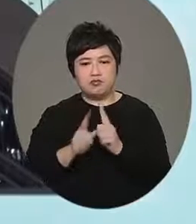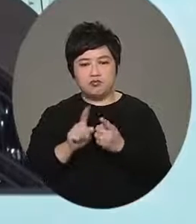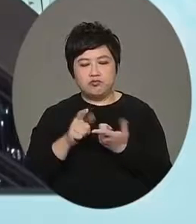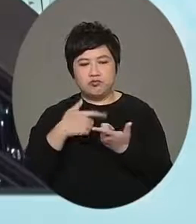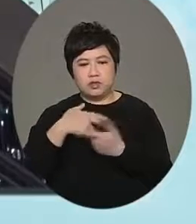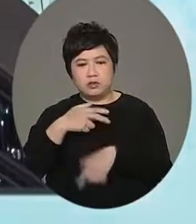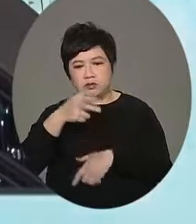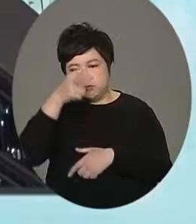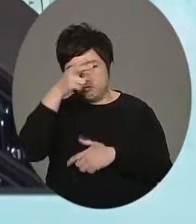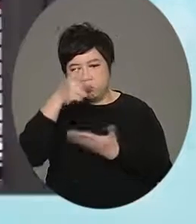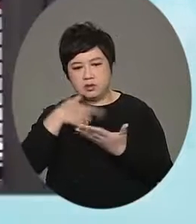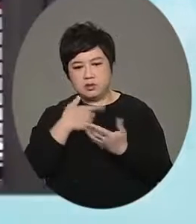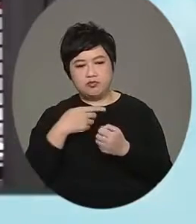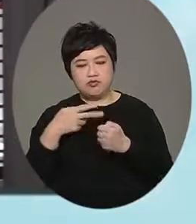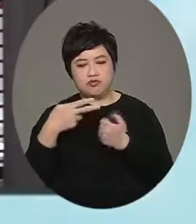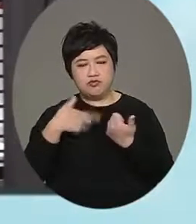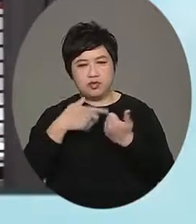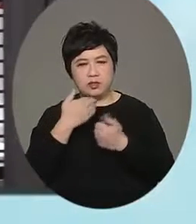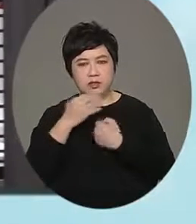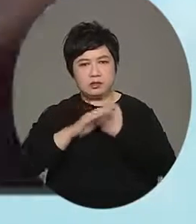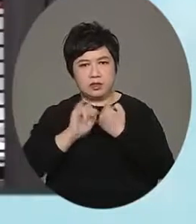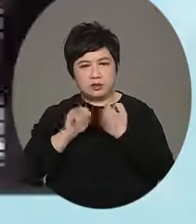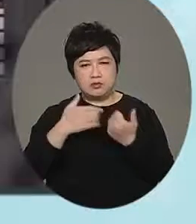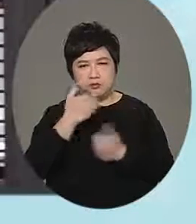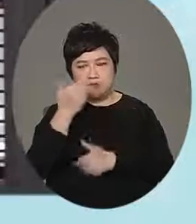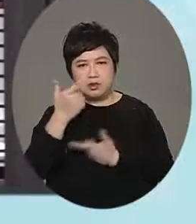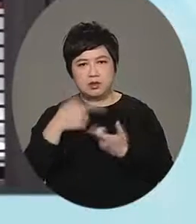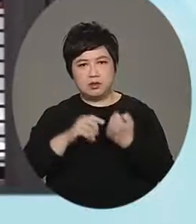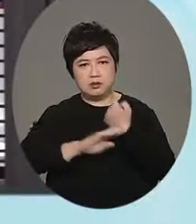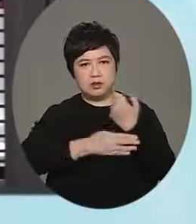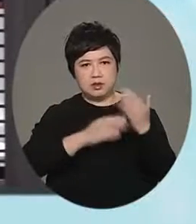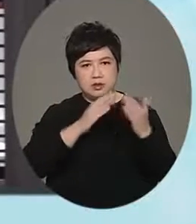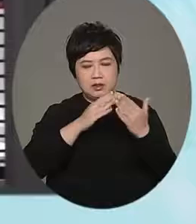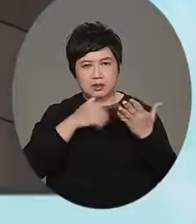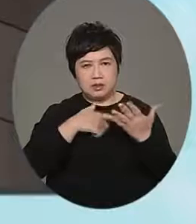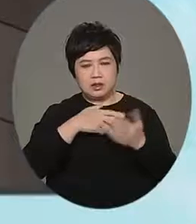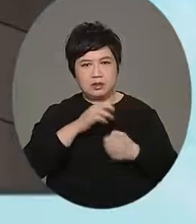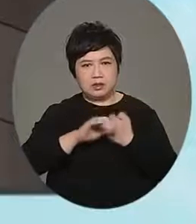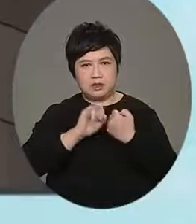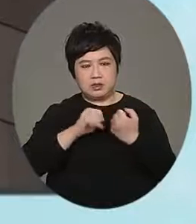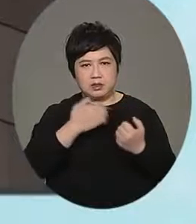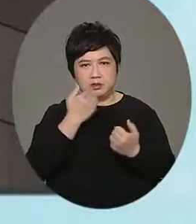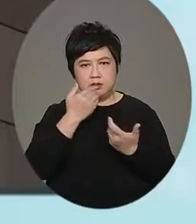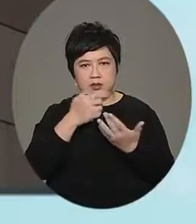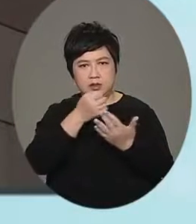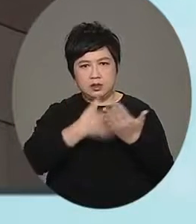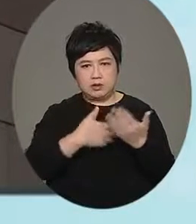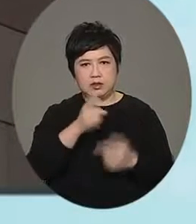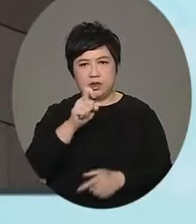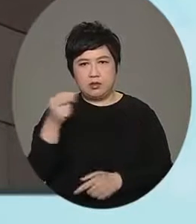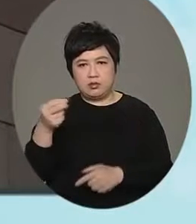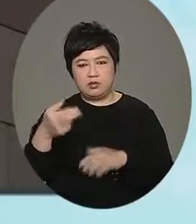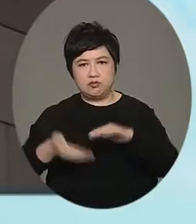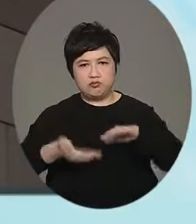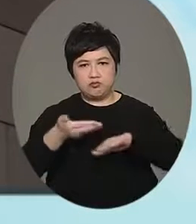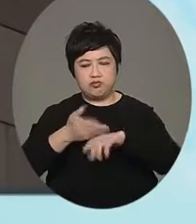律政司副刑事檢控專員楊美琪當庭根據《刑事訴訟程序條例》第 9H 條提出複